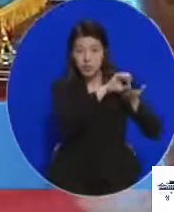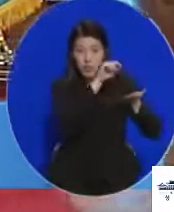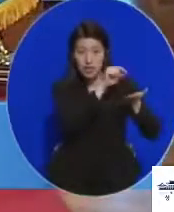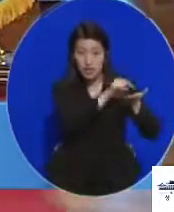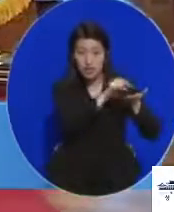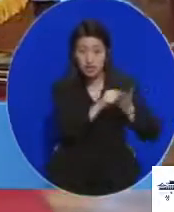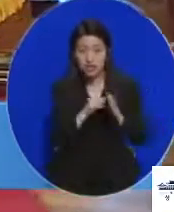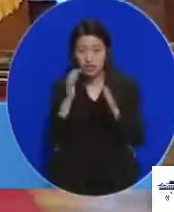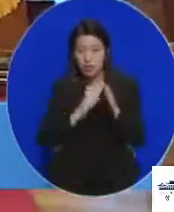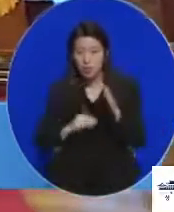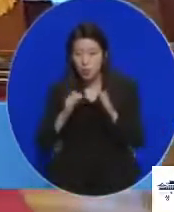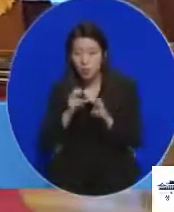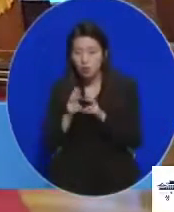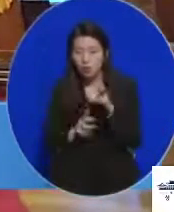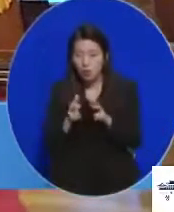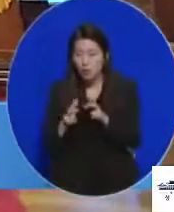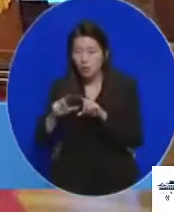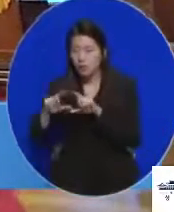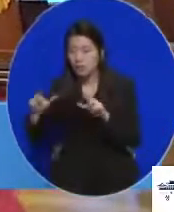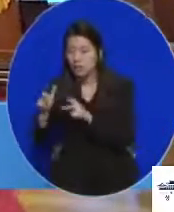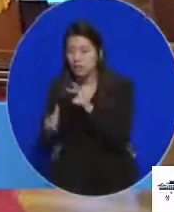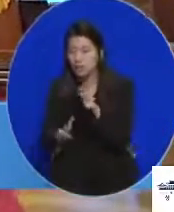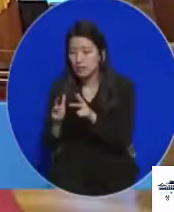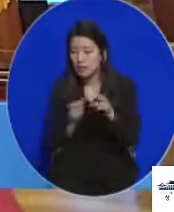속도감 있게 추진하겠습니다